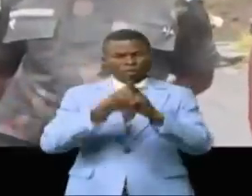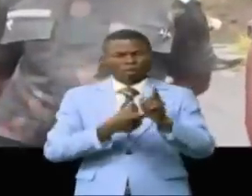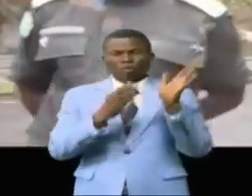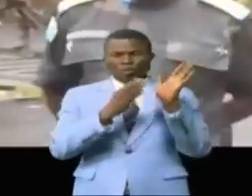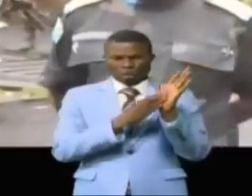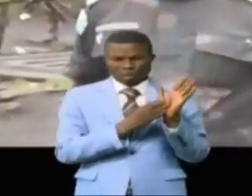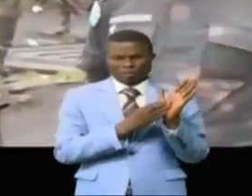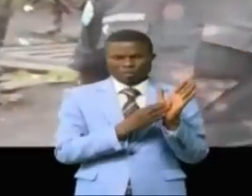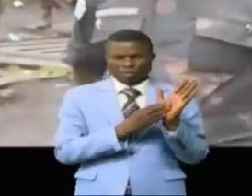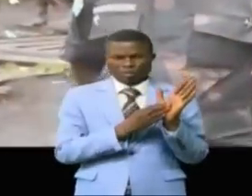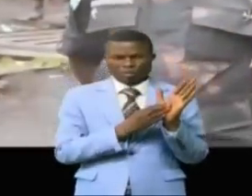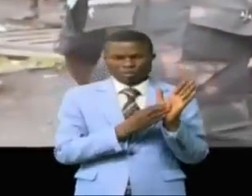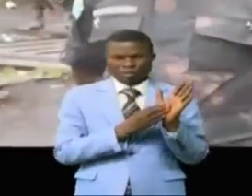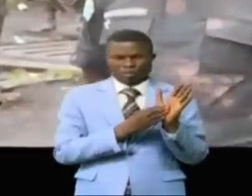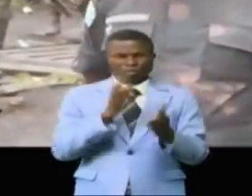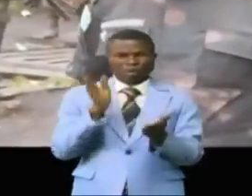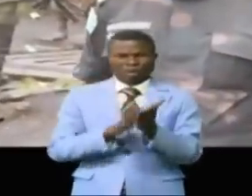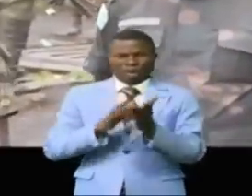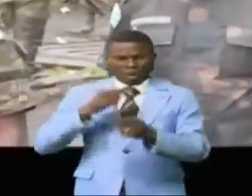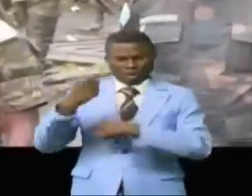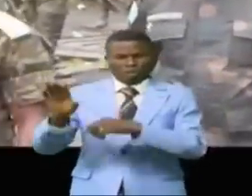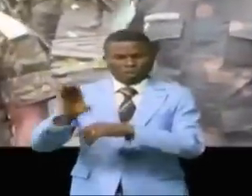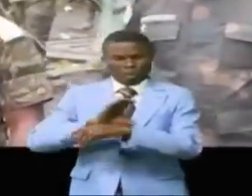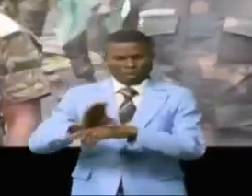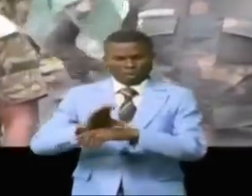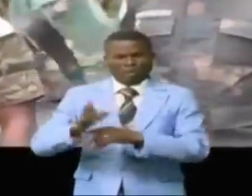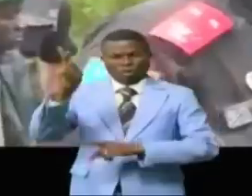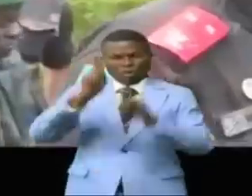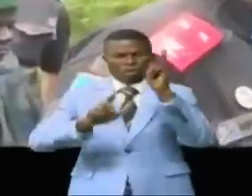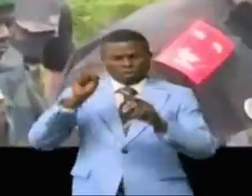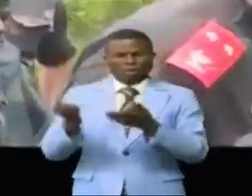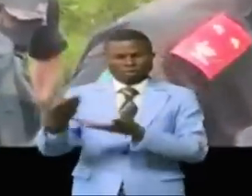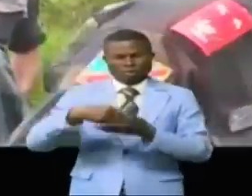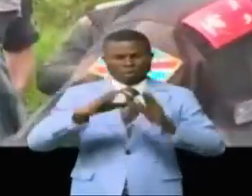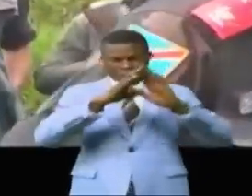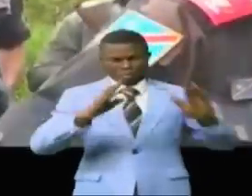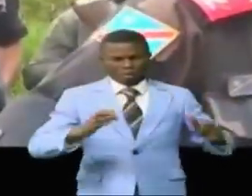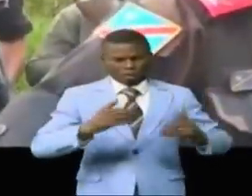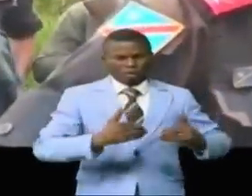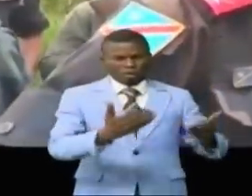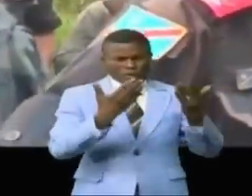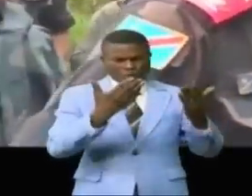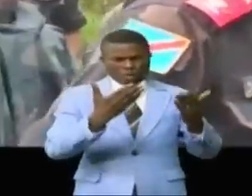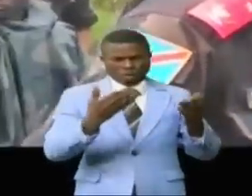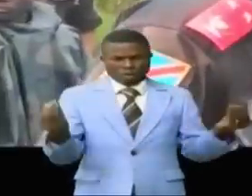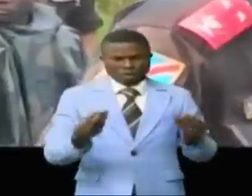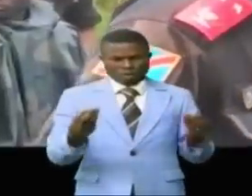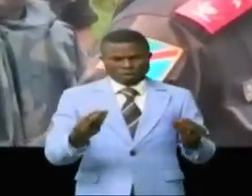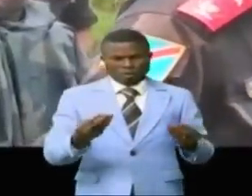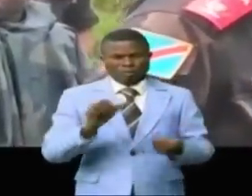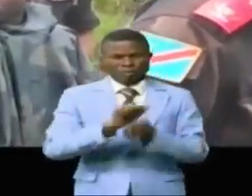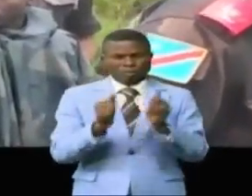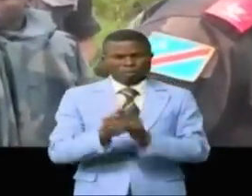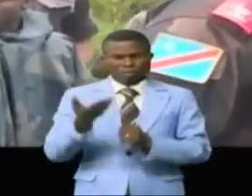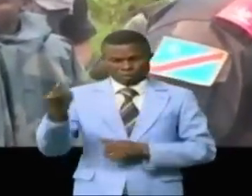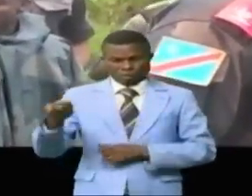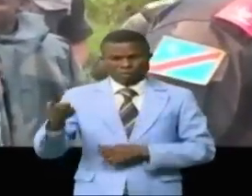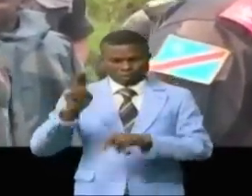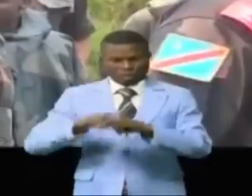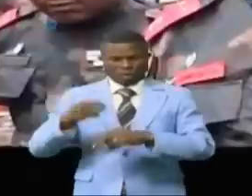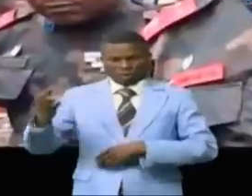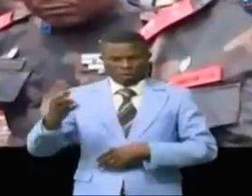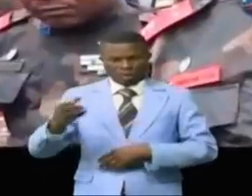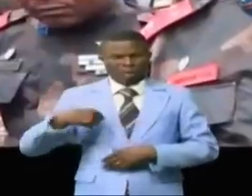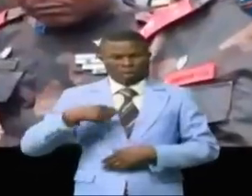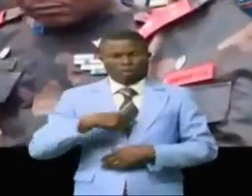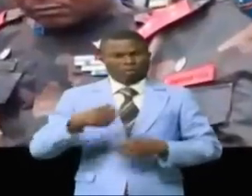septembre. L'école a repris. Il faut que la population rentre. Surtout pour ce qui est de ce côté-ci. On ne